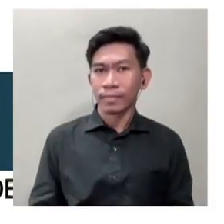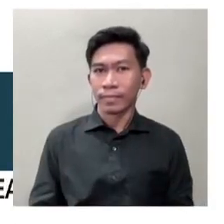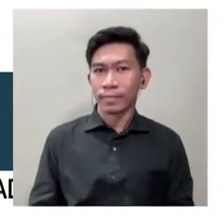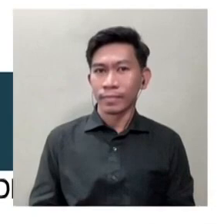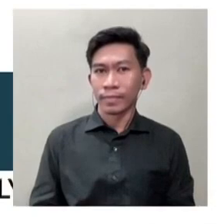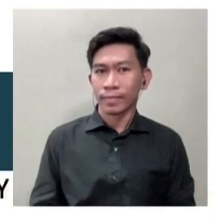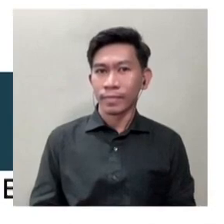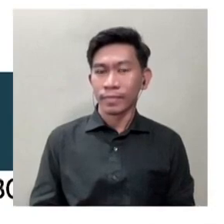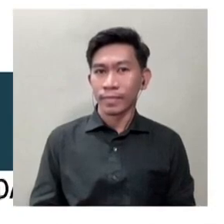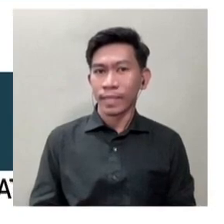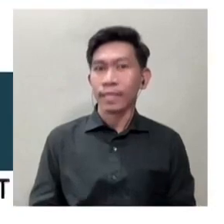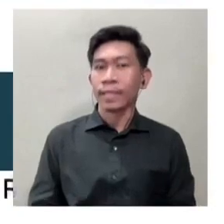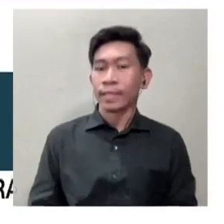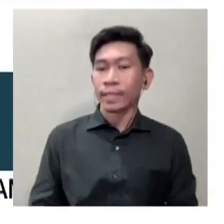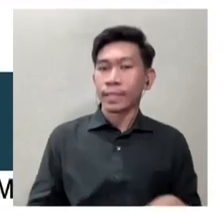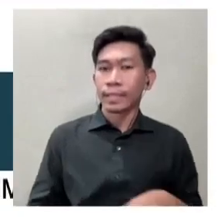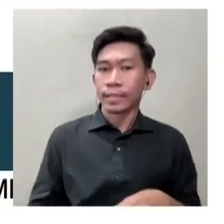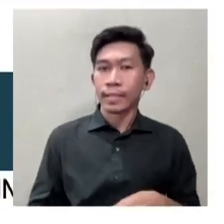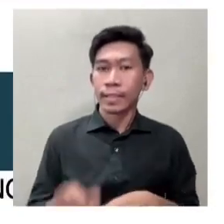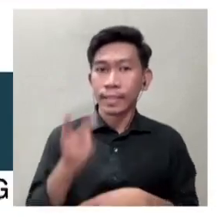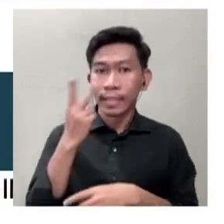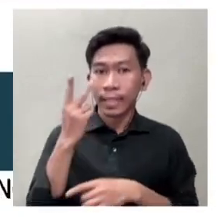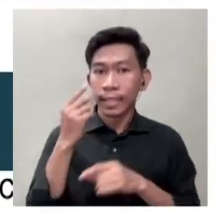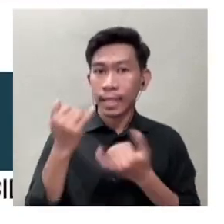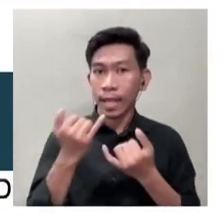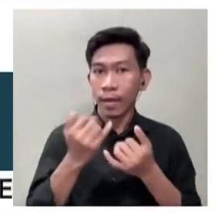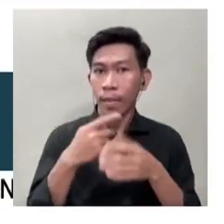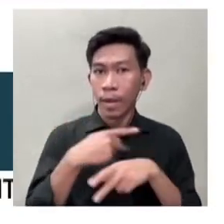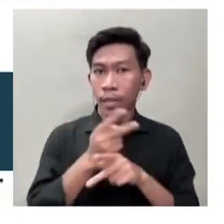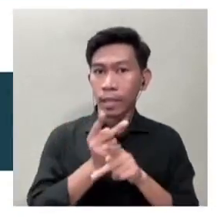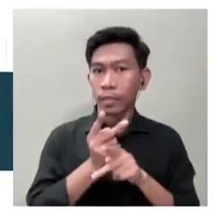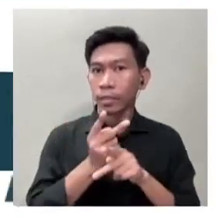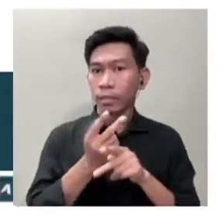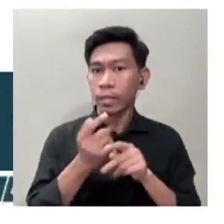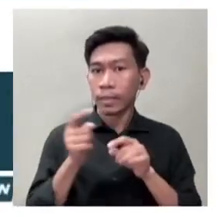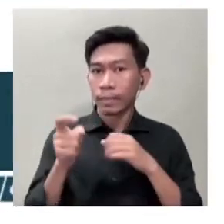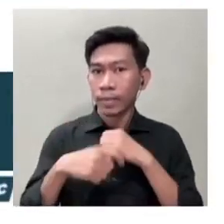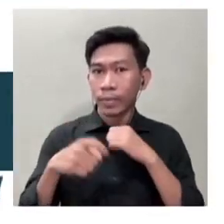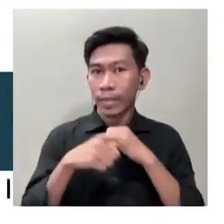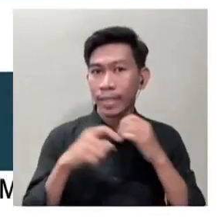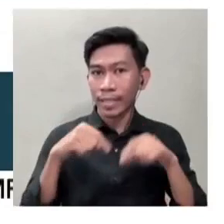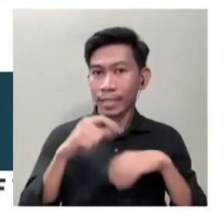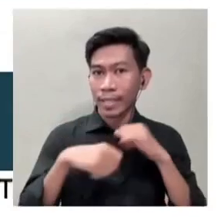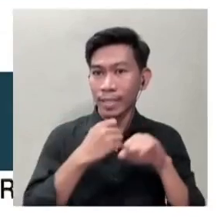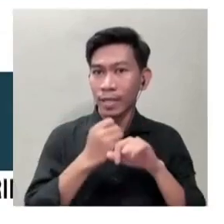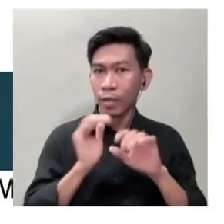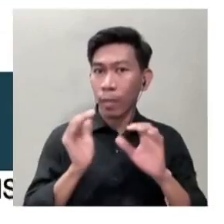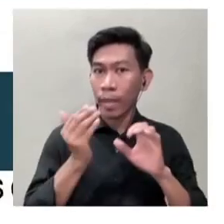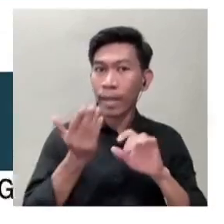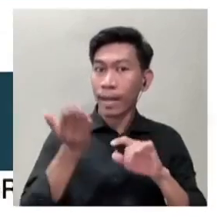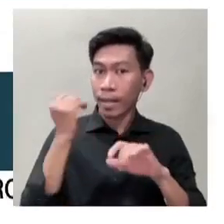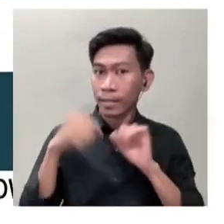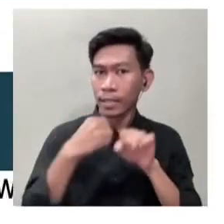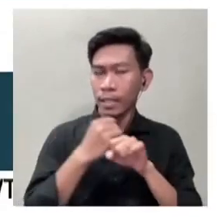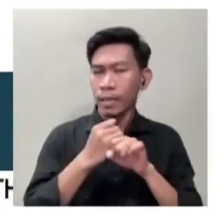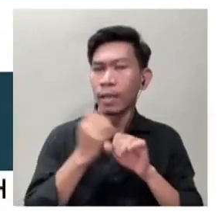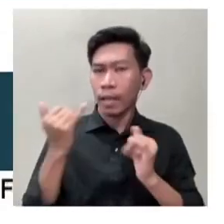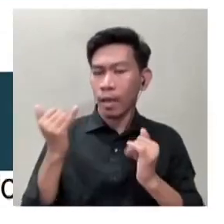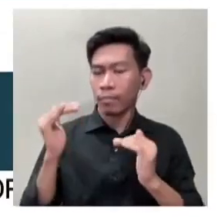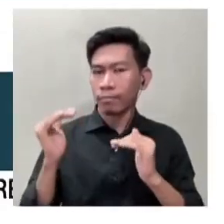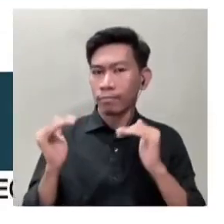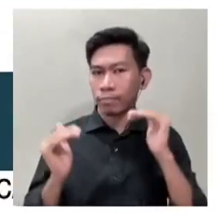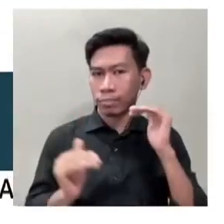Ma'am Carmina, kung makikita mo, no, yung production natin this year is better than last year, no? Tumaas na yung production natin.